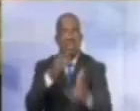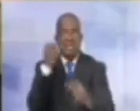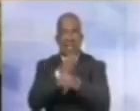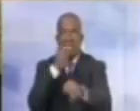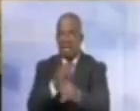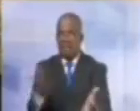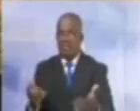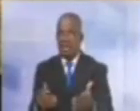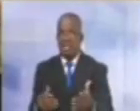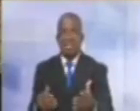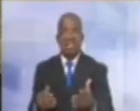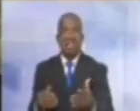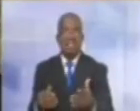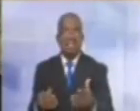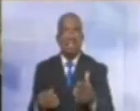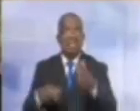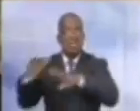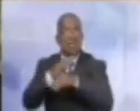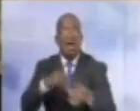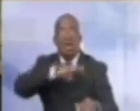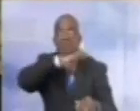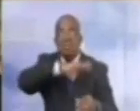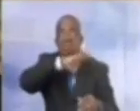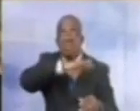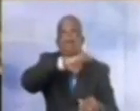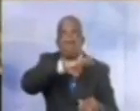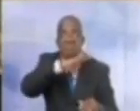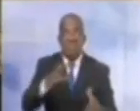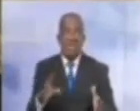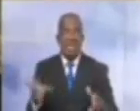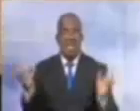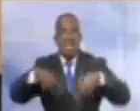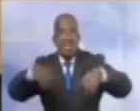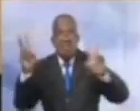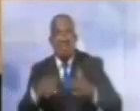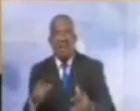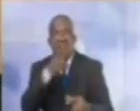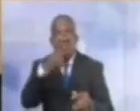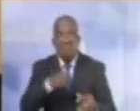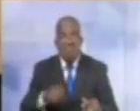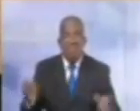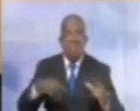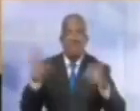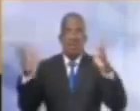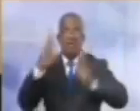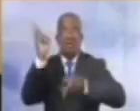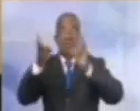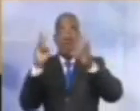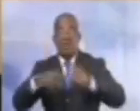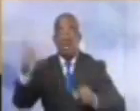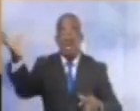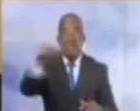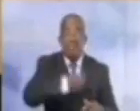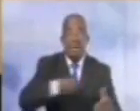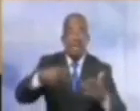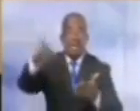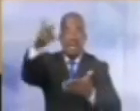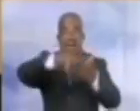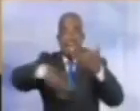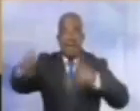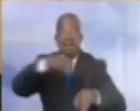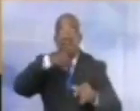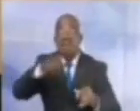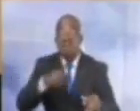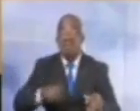de relocalisation remis par le gouvernement aux différents occupants. Le ministère des Transports et la mairie d'Adjamé demandant donc